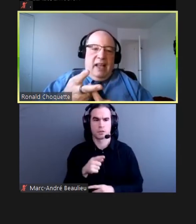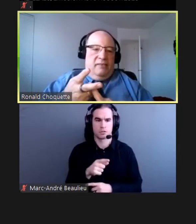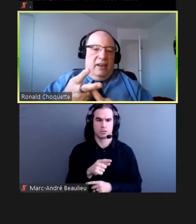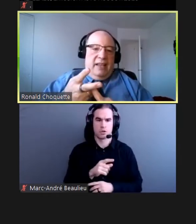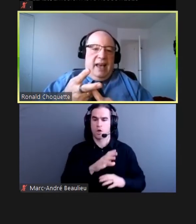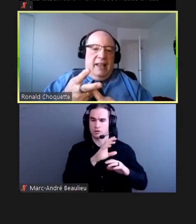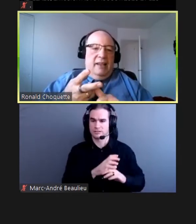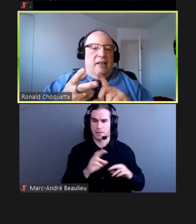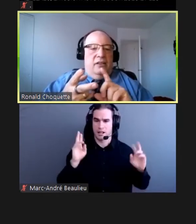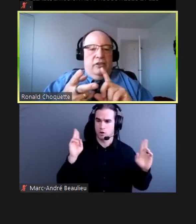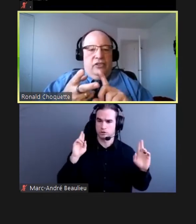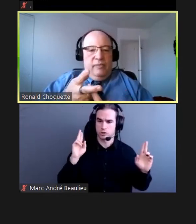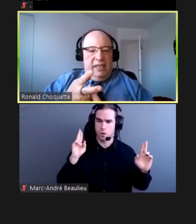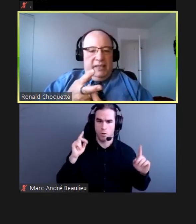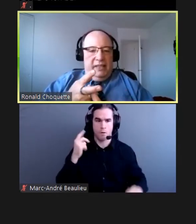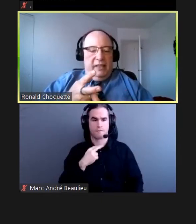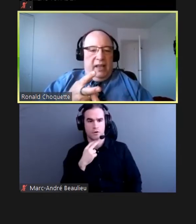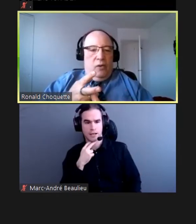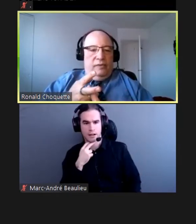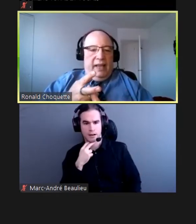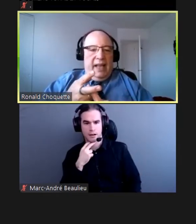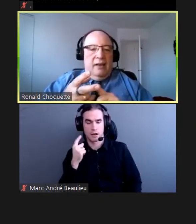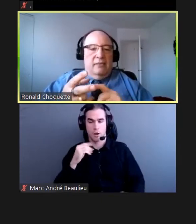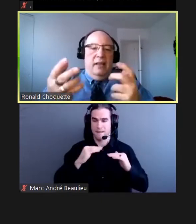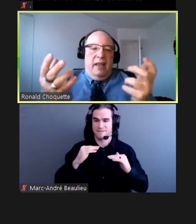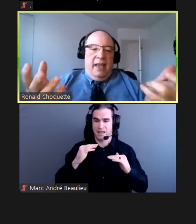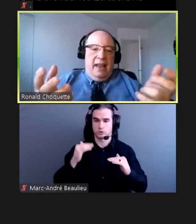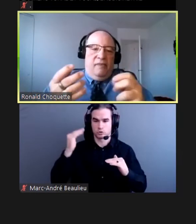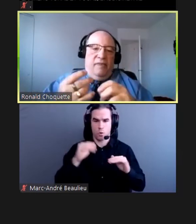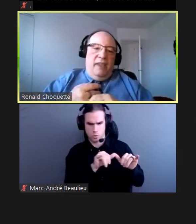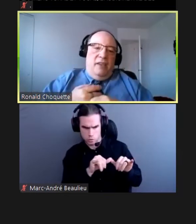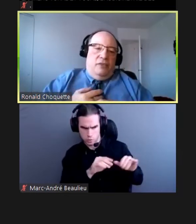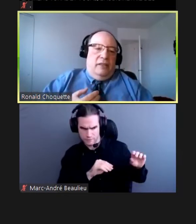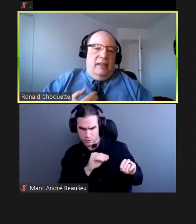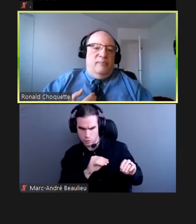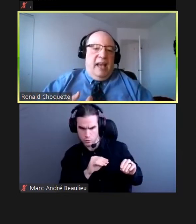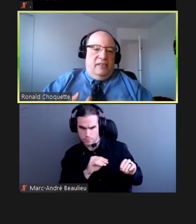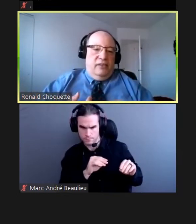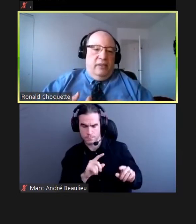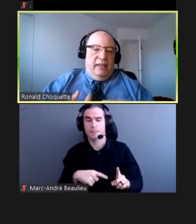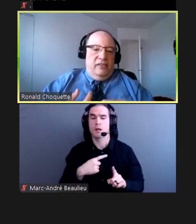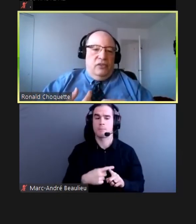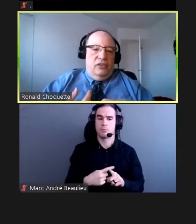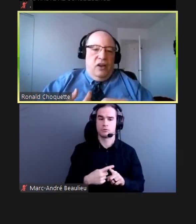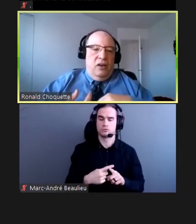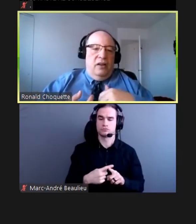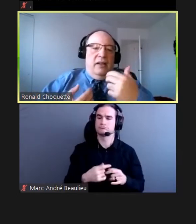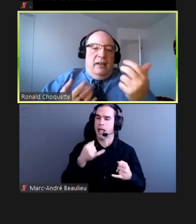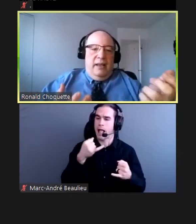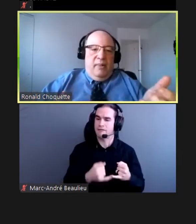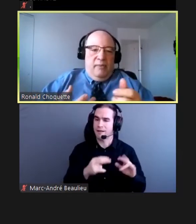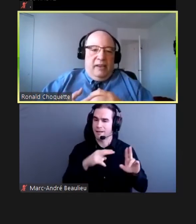examens tonales vocales, l'audiométrie des très hautes fréquences. Et à la fin, il y a toute l'explication des